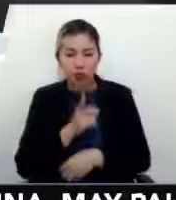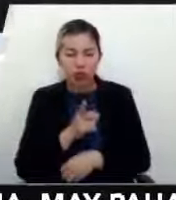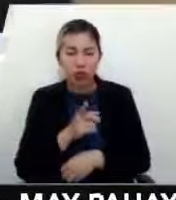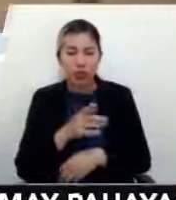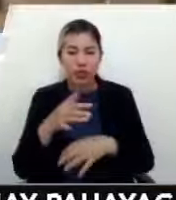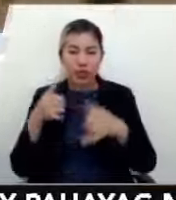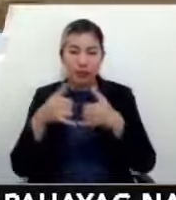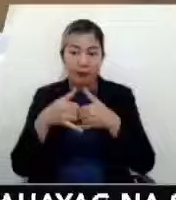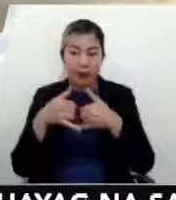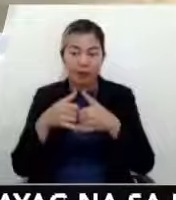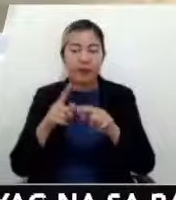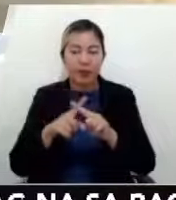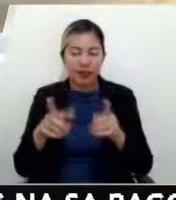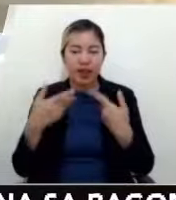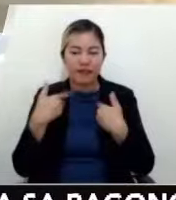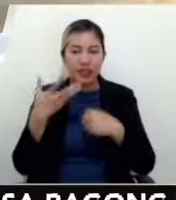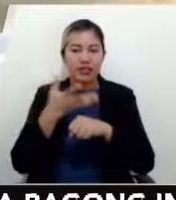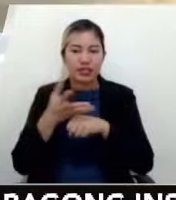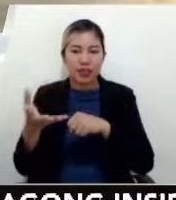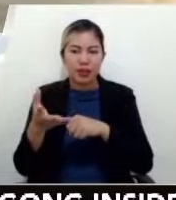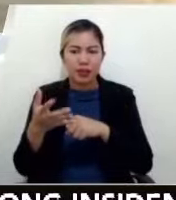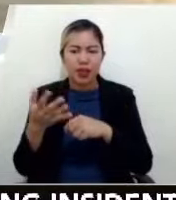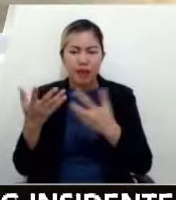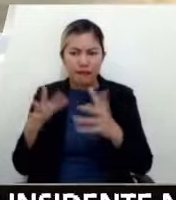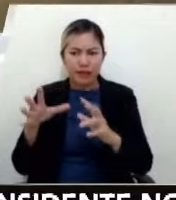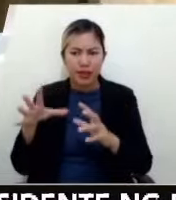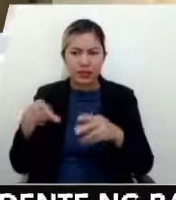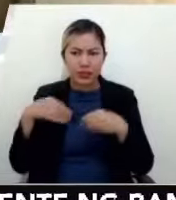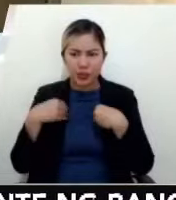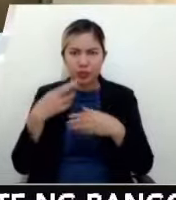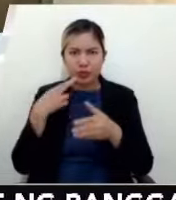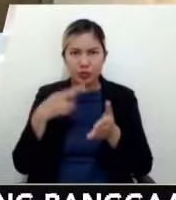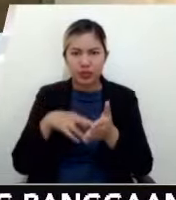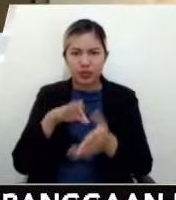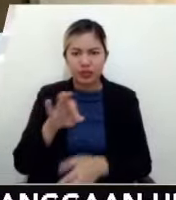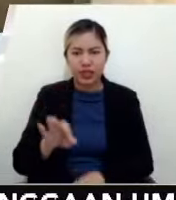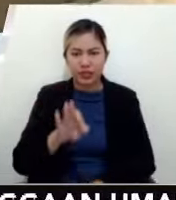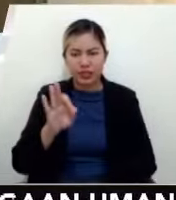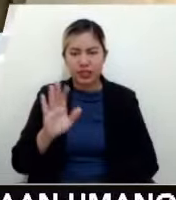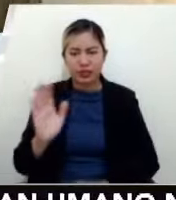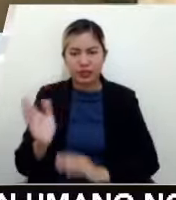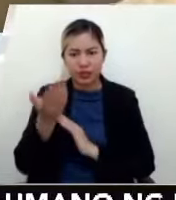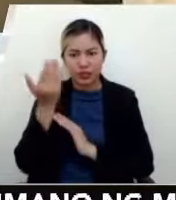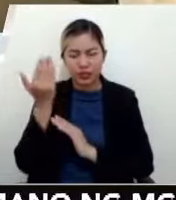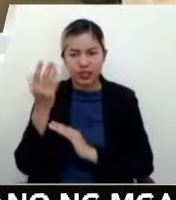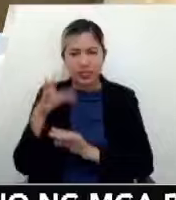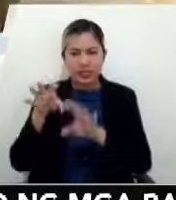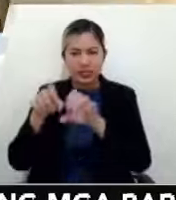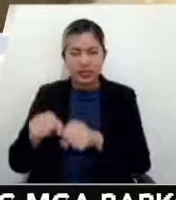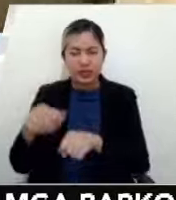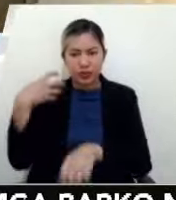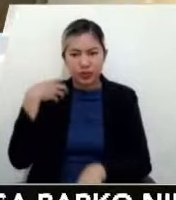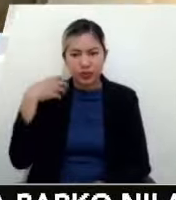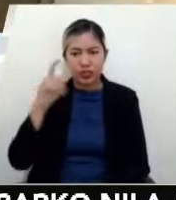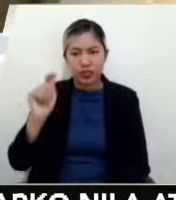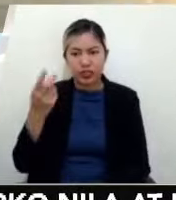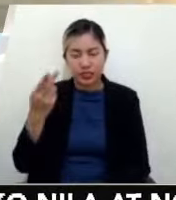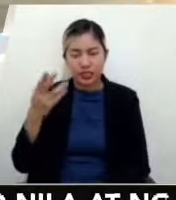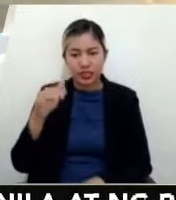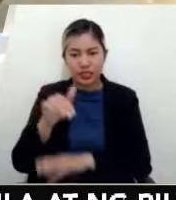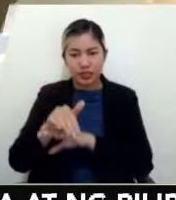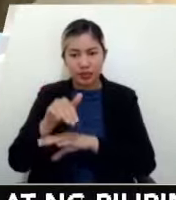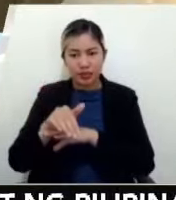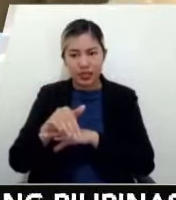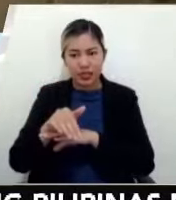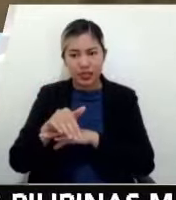PAOC. Nakatanggap kami ng report na nung Friday na madaling araw, nung nahuli ng boss, nung Thursday ng gabi, nung madaling araw ng Friday, yung